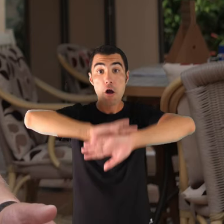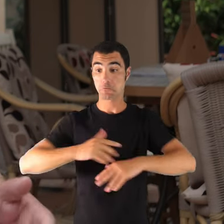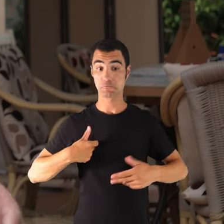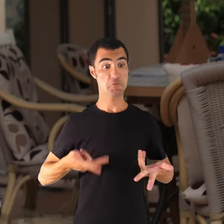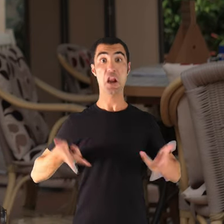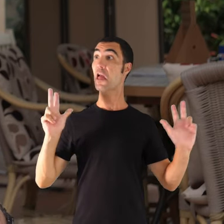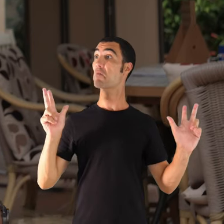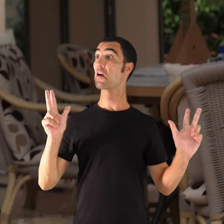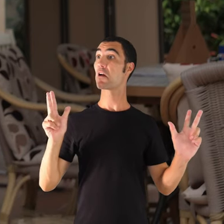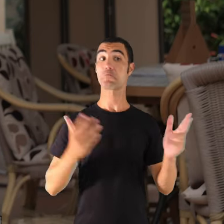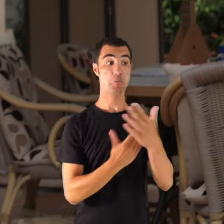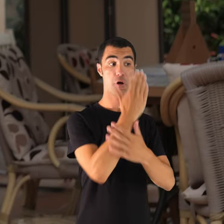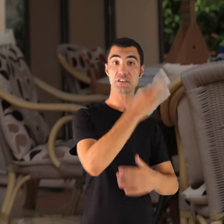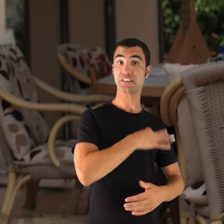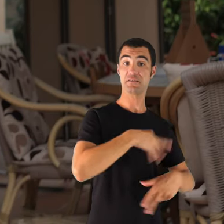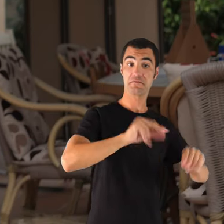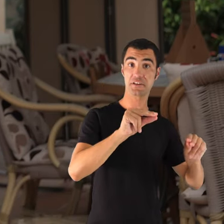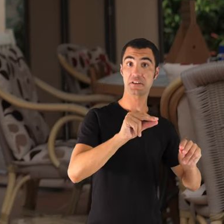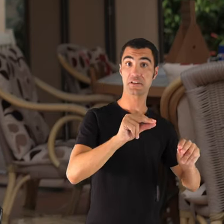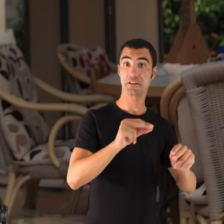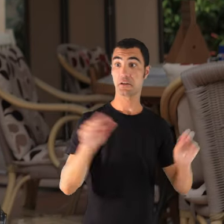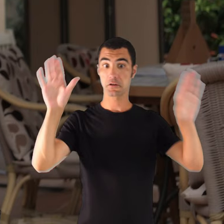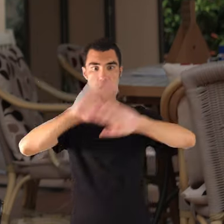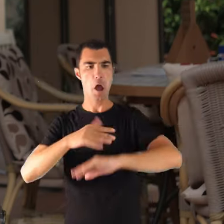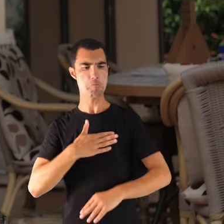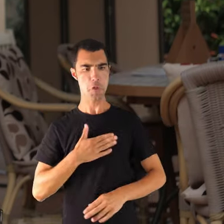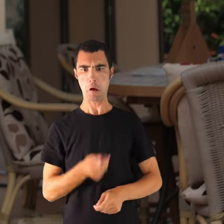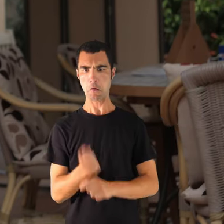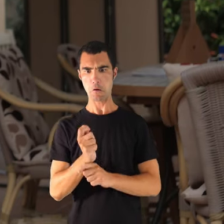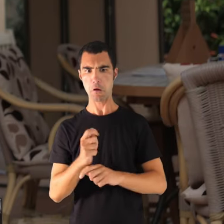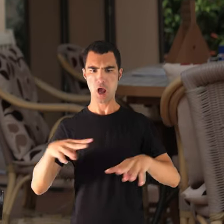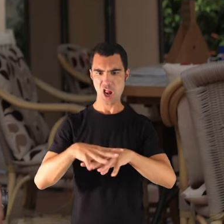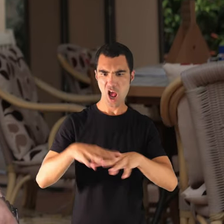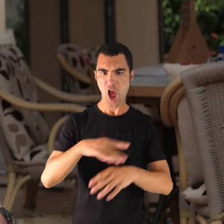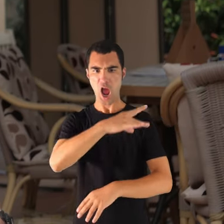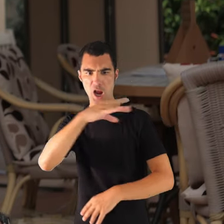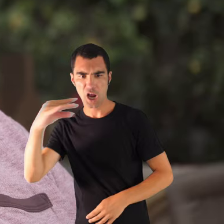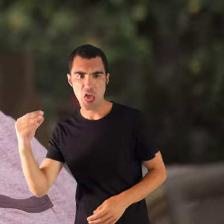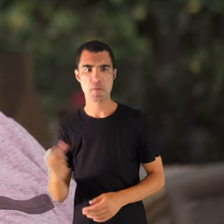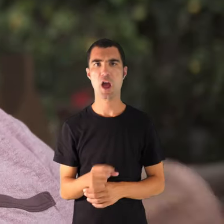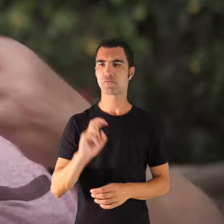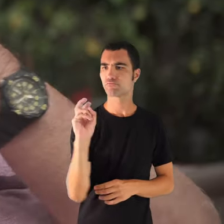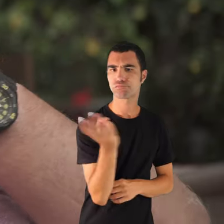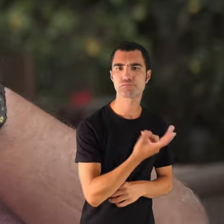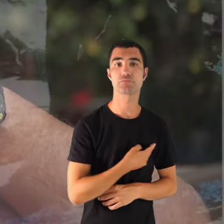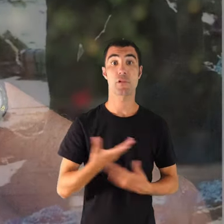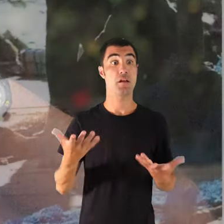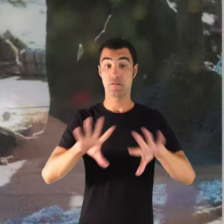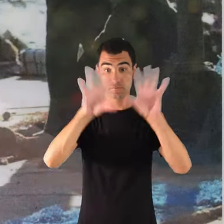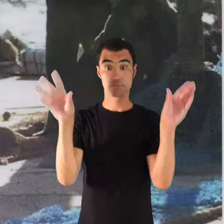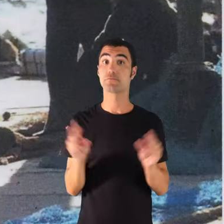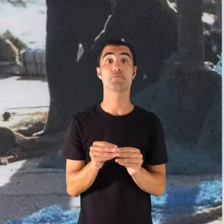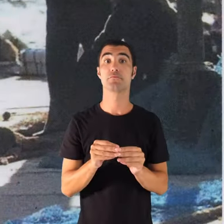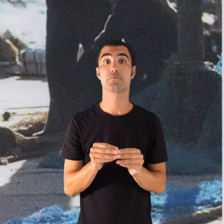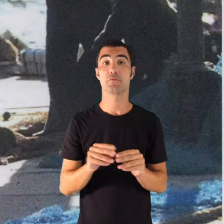estaven llibres, agafaven el seu propi barco o llaut i s'anaven i se posaven a pescar calamar de farol, o la qüestió que ells anaven